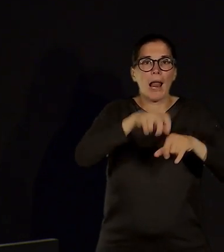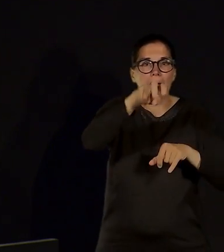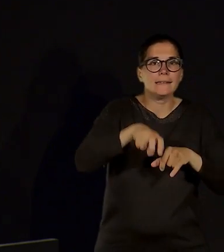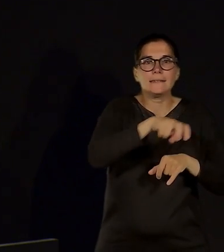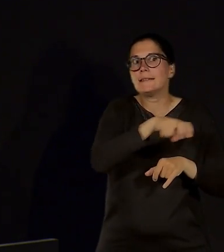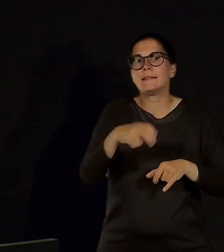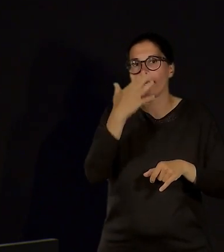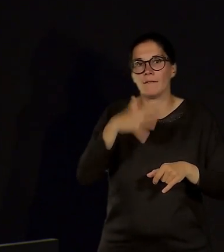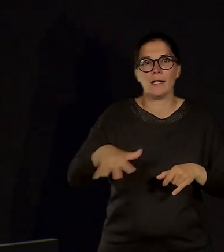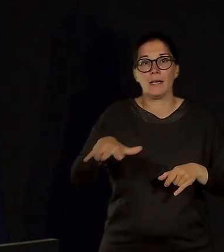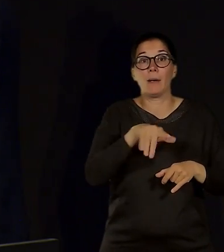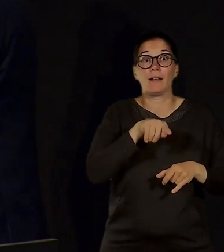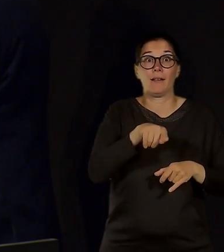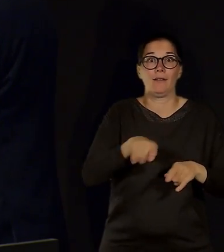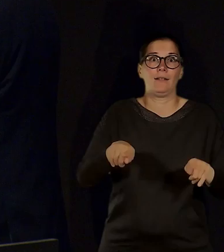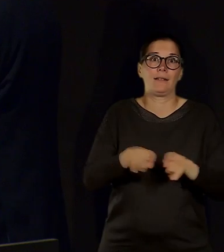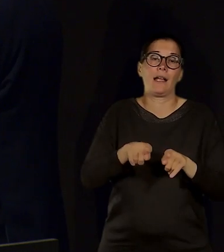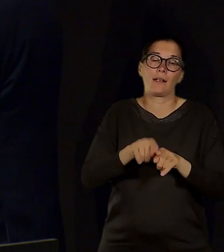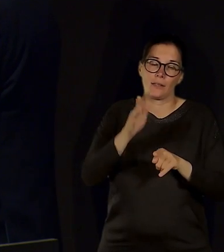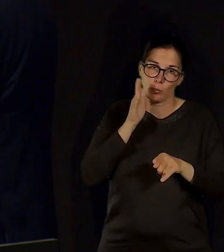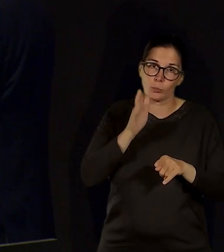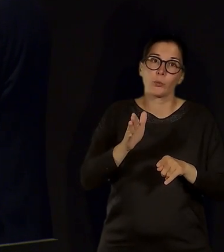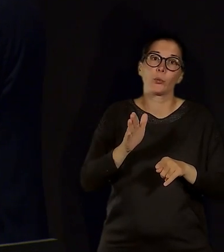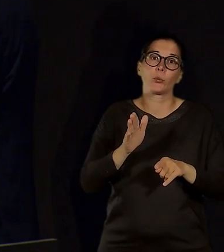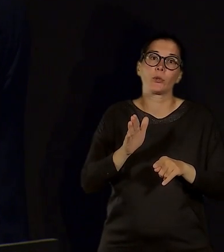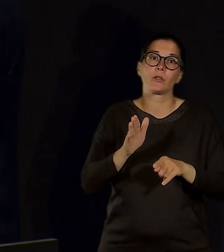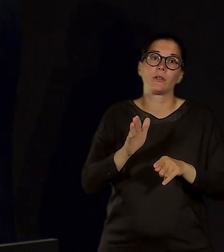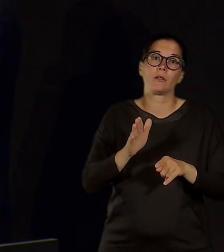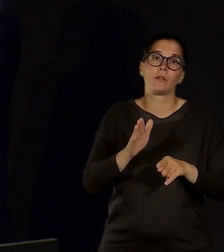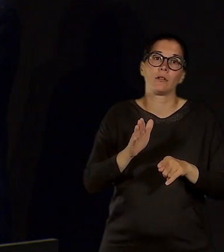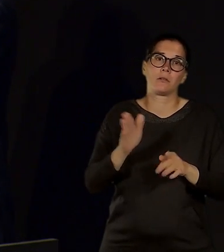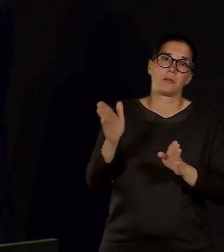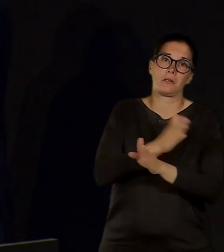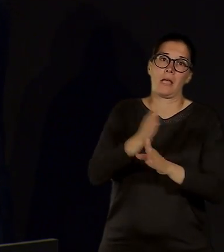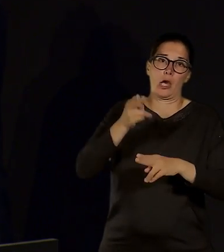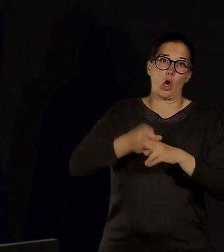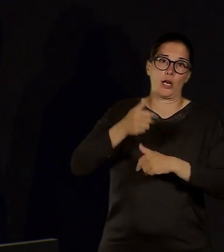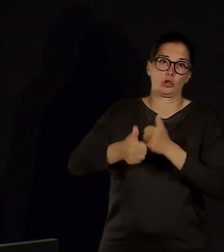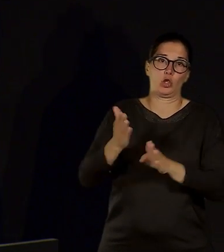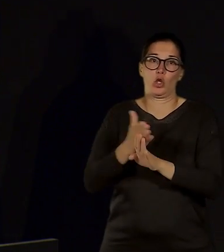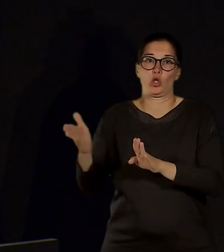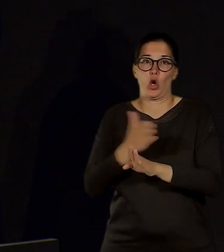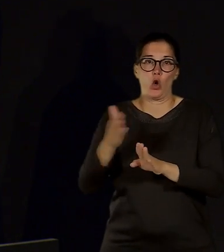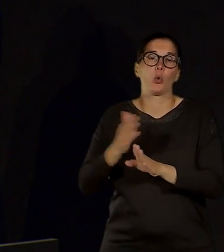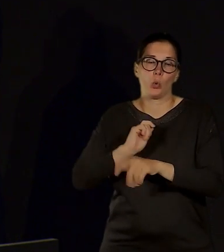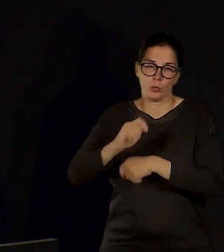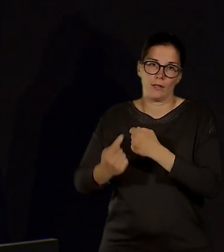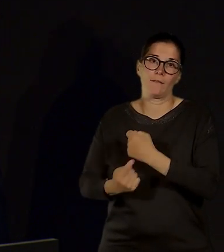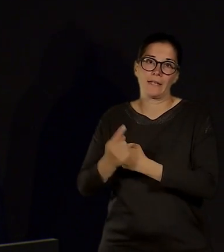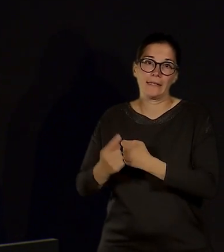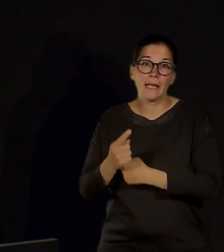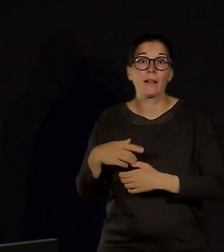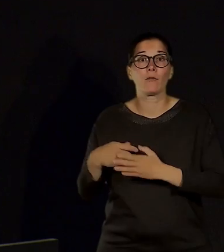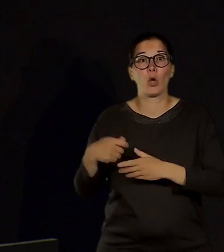se bude odezdávat taky na přelomu tohoto a příštího roku, s kterou vás kolegy ze Správy